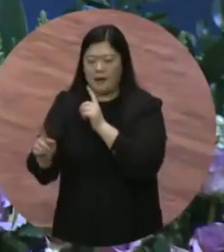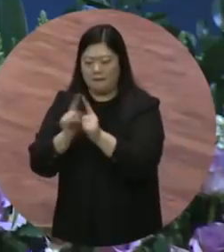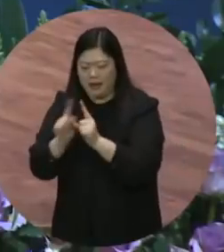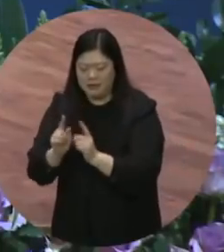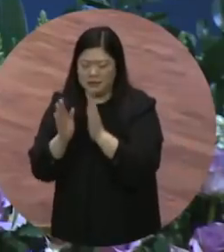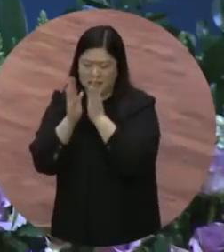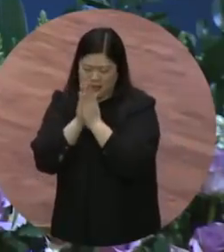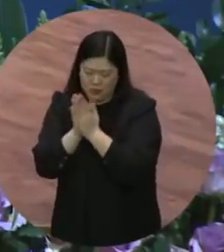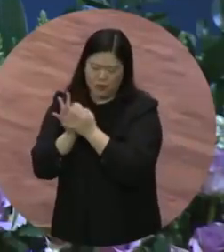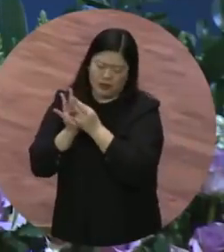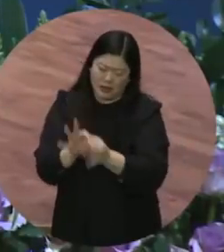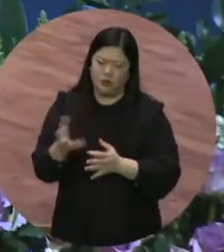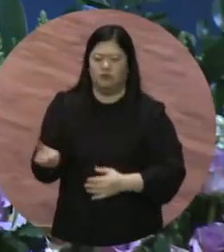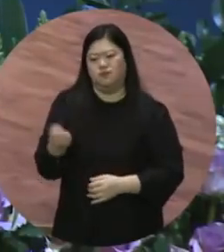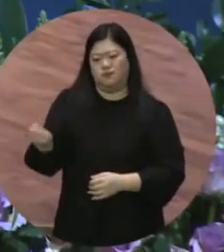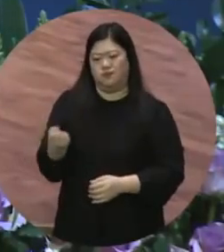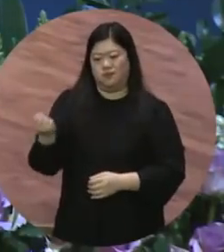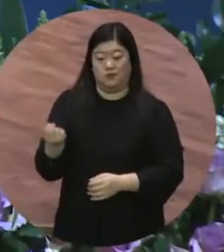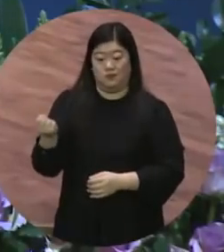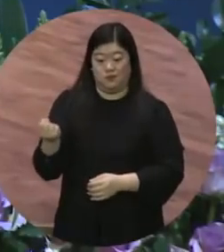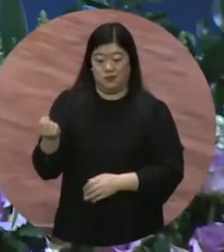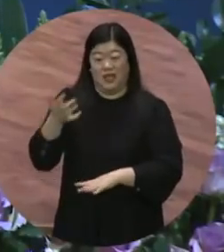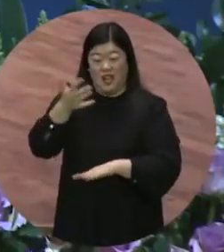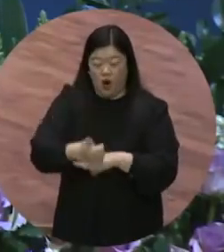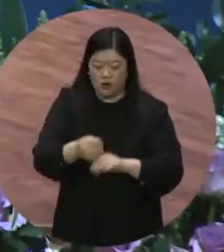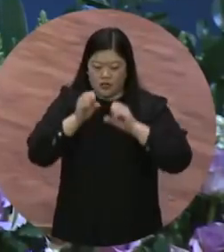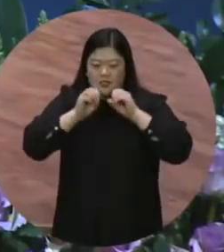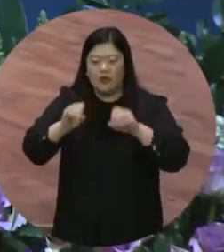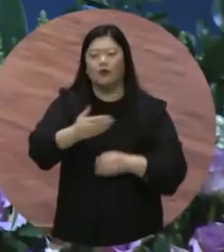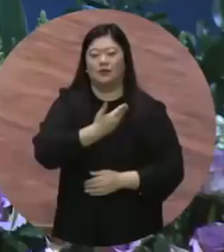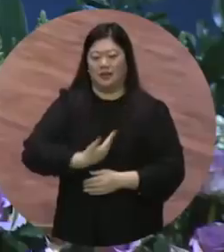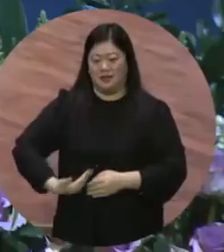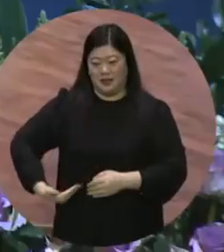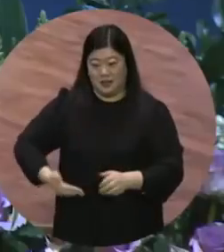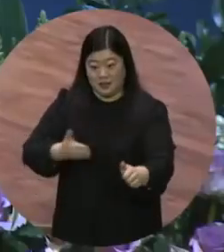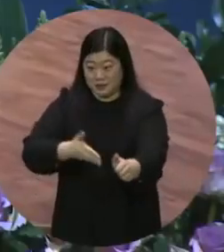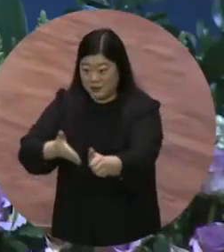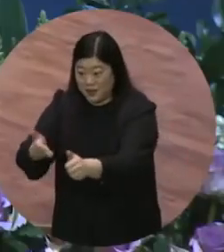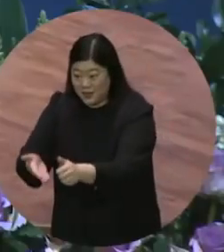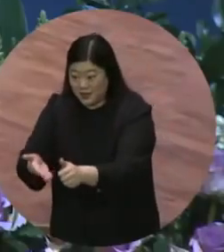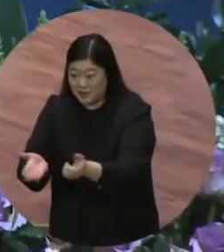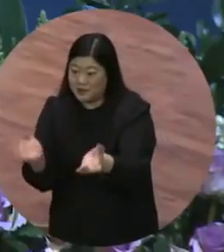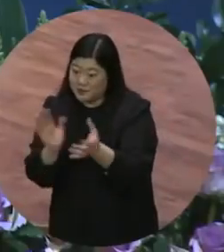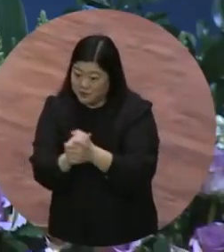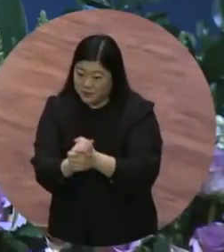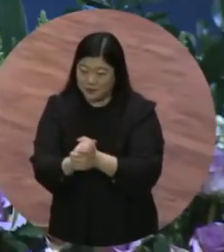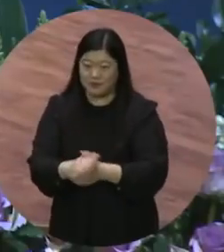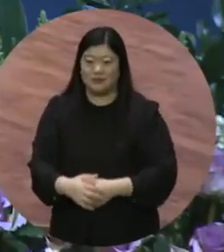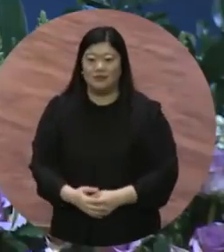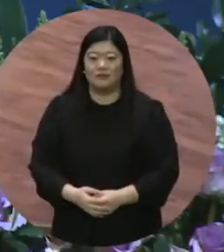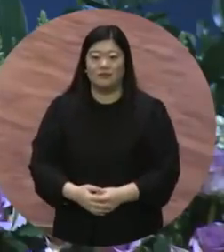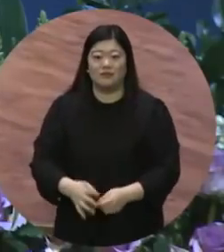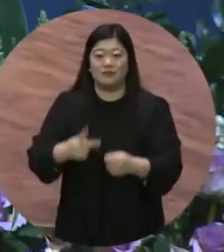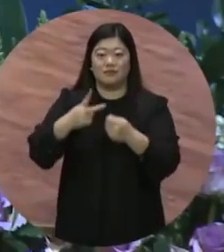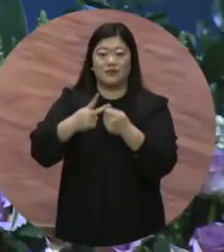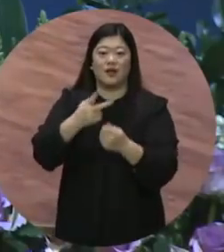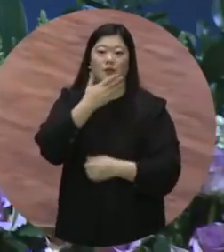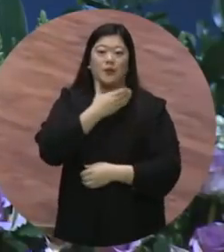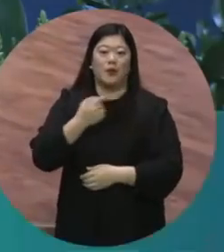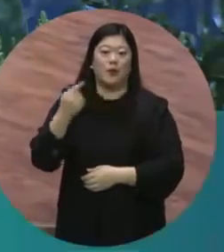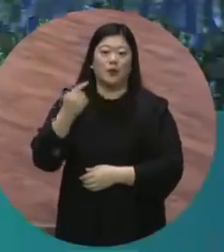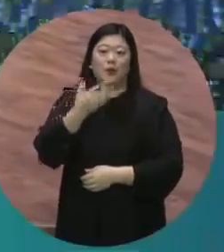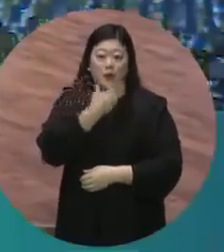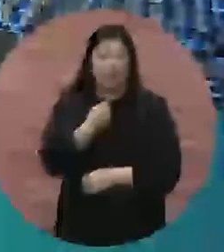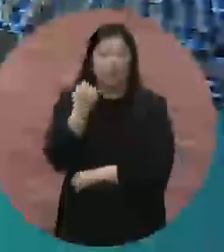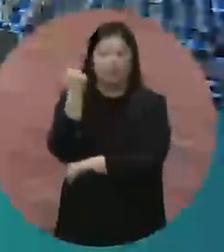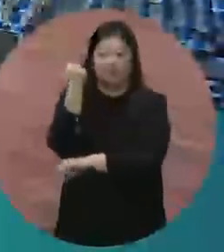말미암아 절대 제자 되는 여러분 되기를 예수 그리스도의 이름으로 축복합니다. 두 번째입니다. 창세기 1장 12장 2절 말씀입니다. 내가